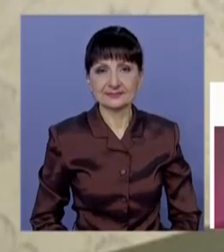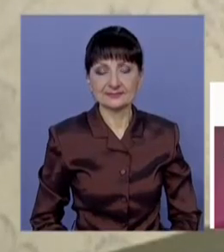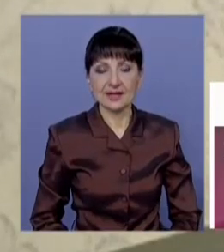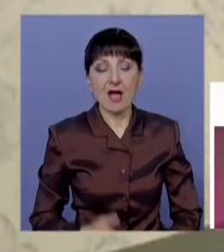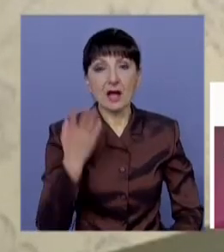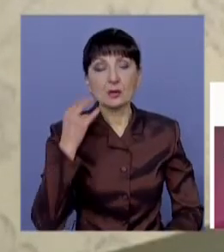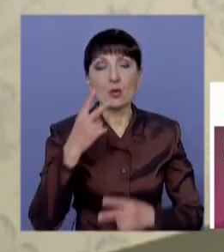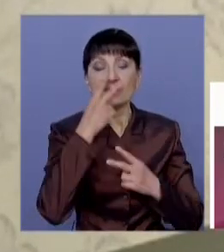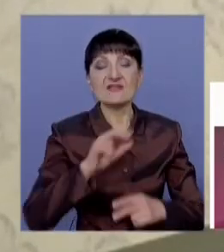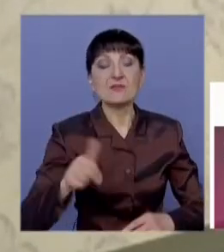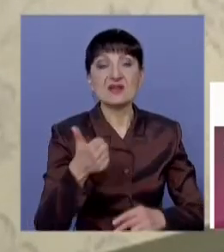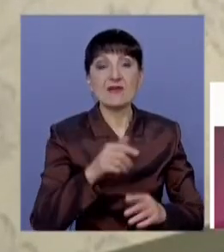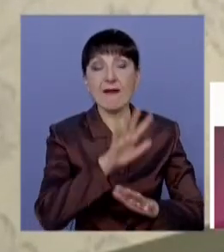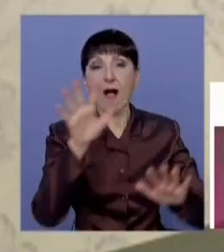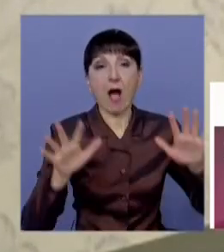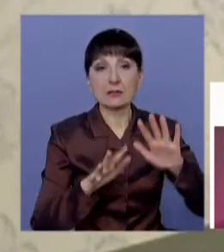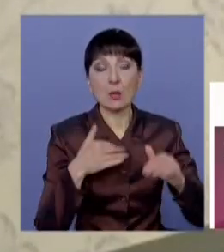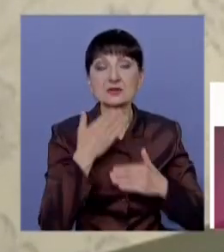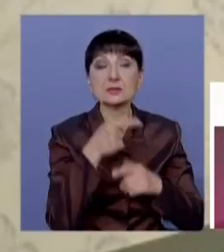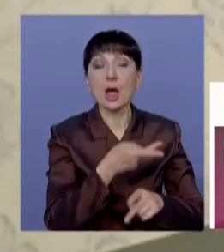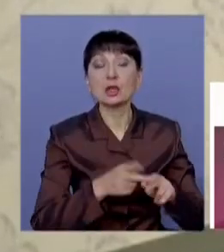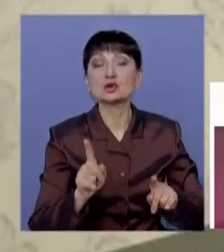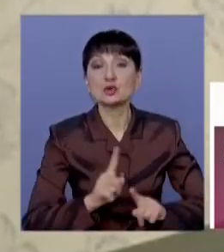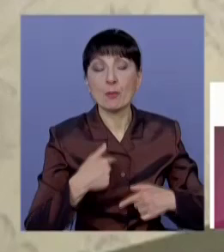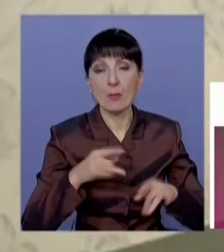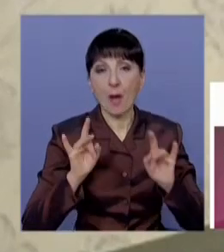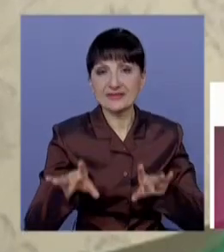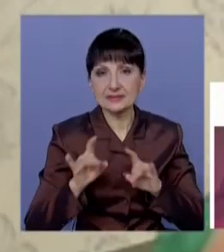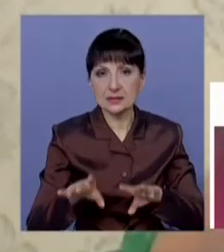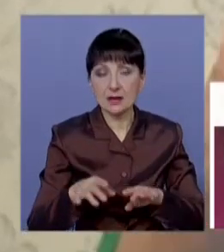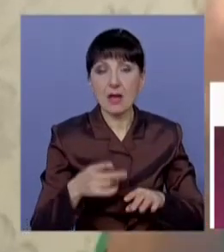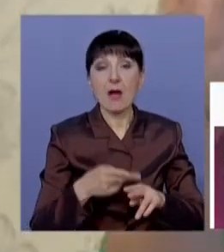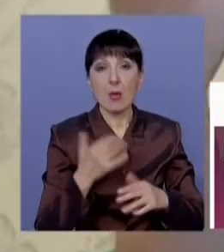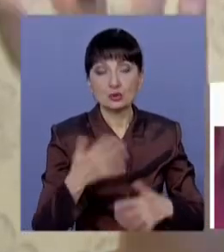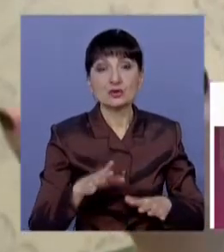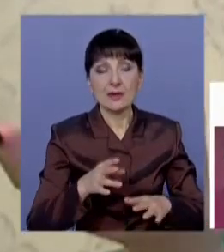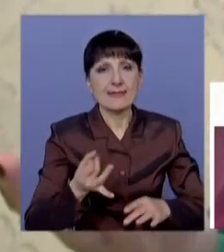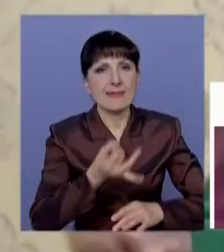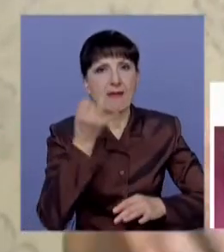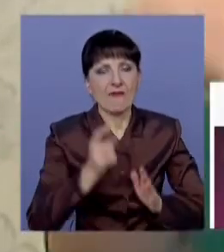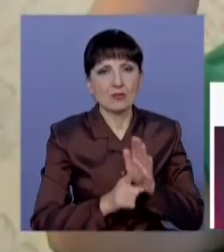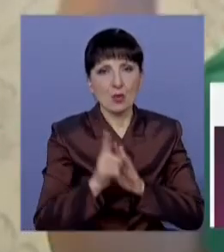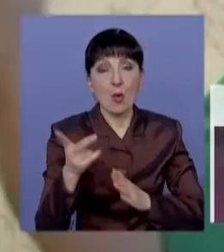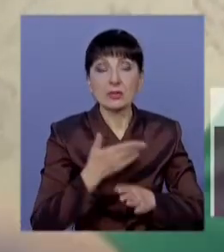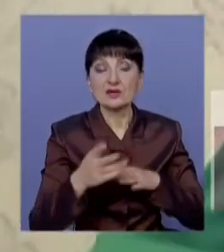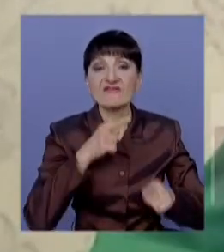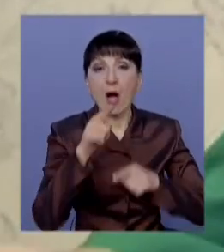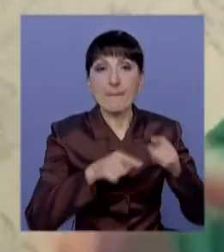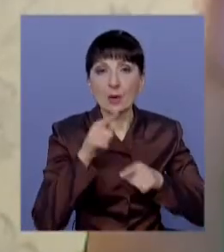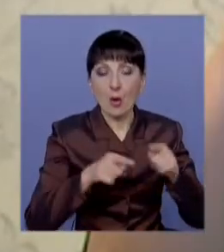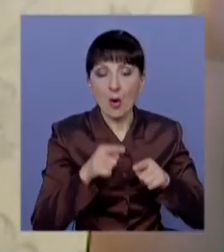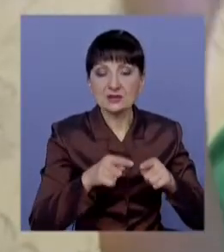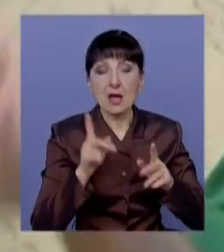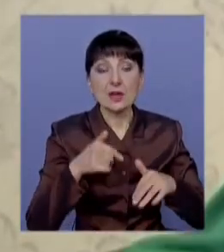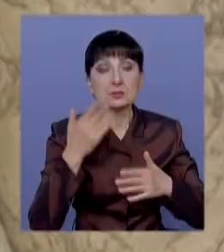Когда он увидел впервые карту мира, то спросил у нас, это что? Мы ему объяснили. Интерес к карте у ребенка возрос. Позже он начал задавать вопросы, ответы на которые даже